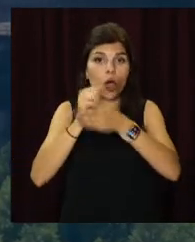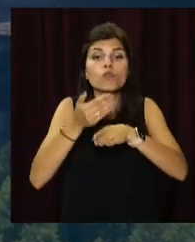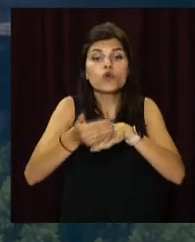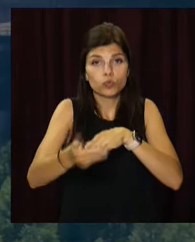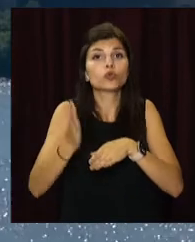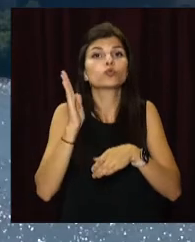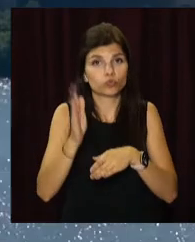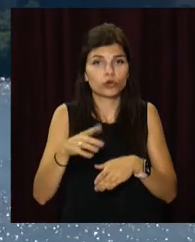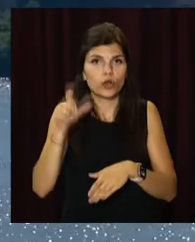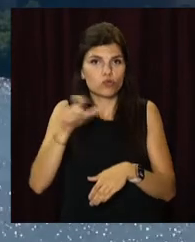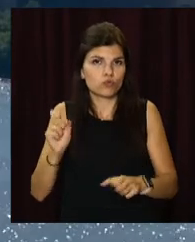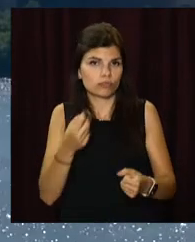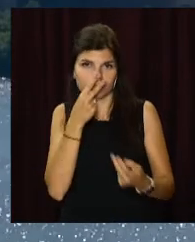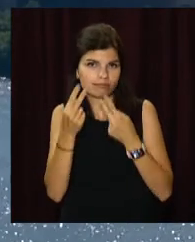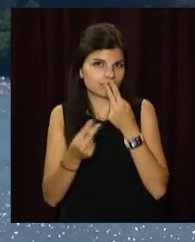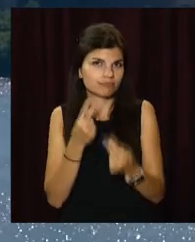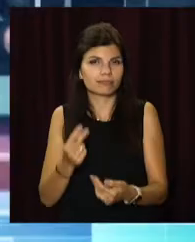News, телеканал «Відкритий».